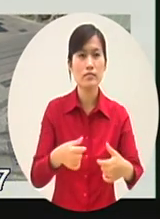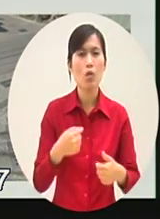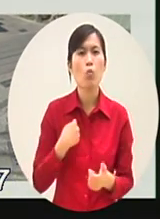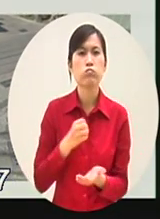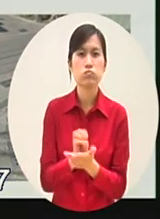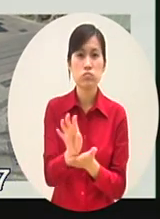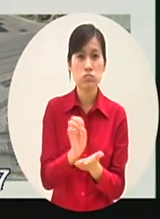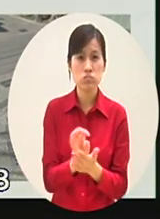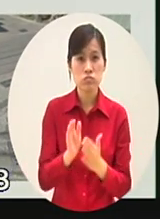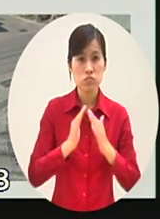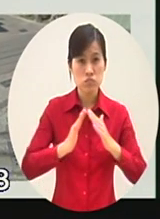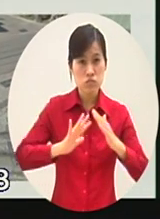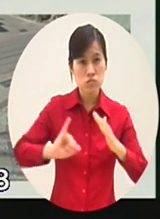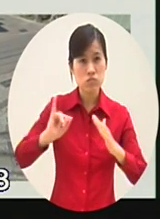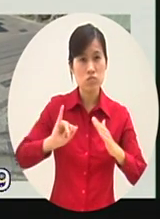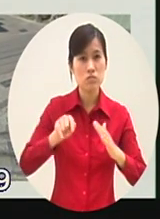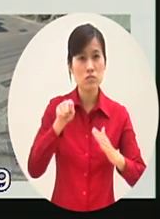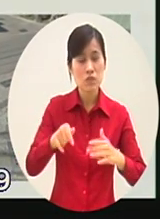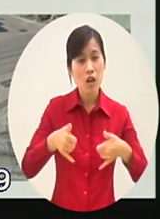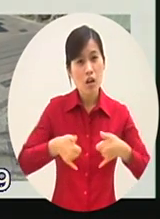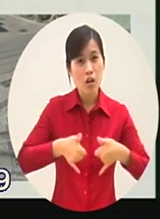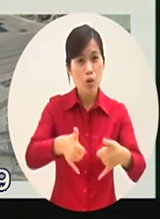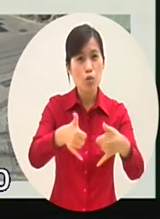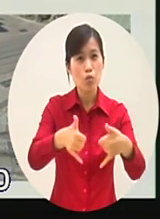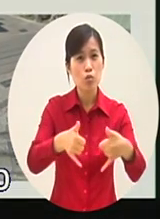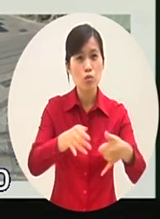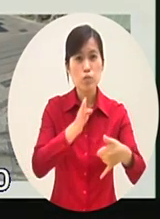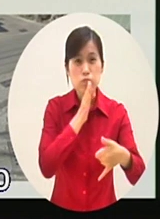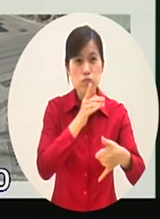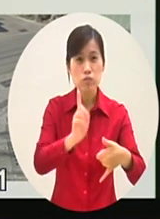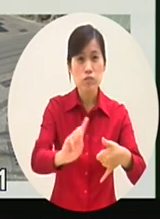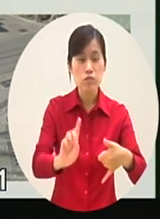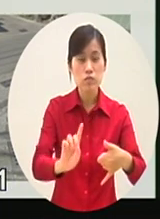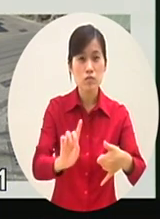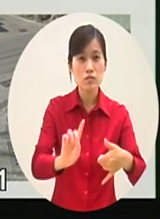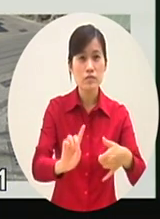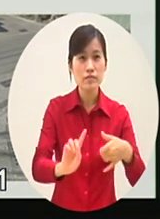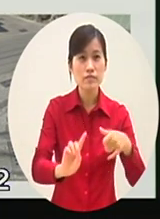长，这个道路是在那个我们